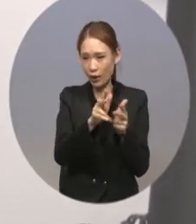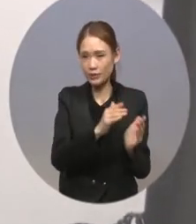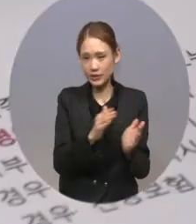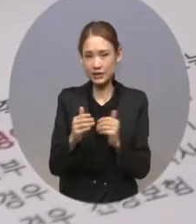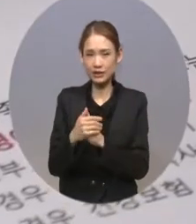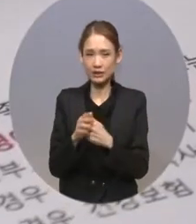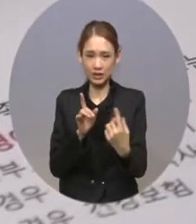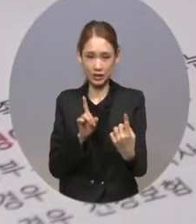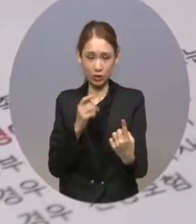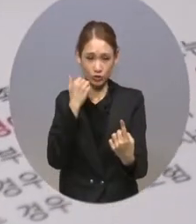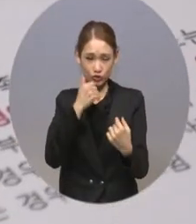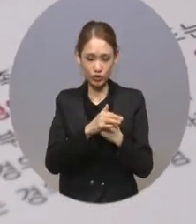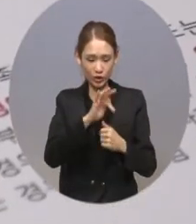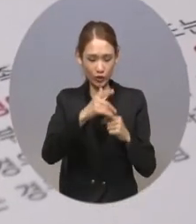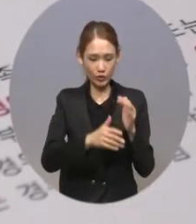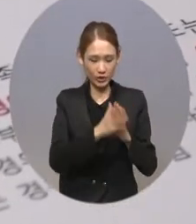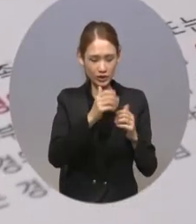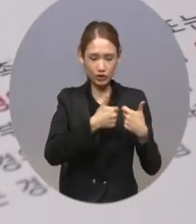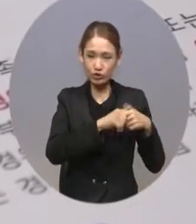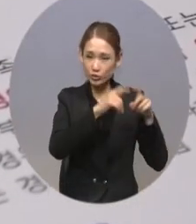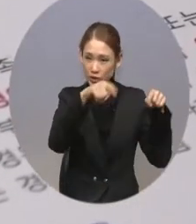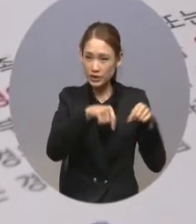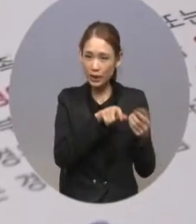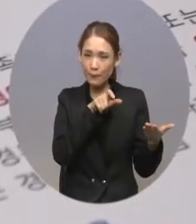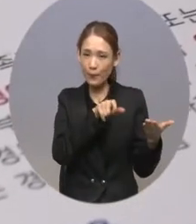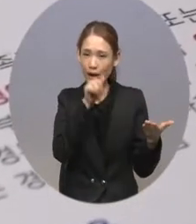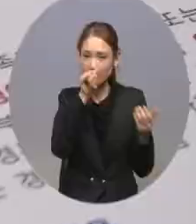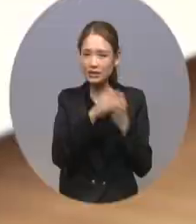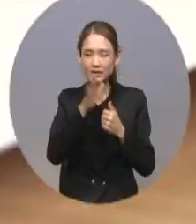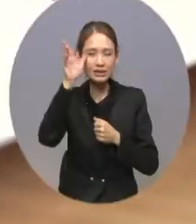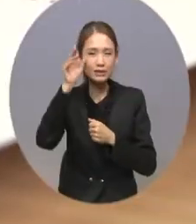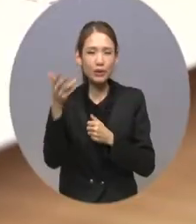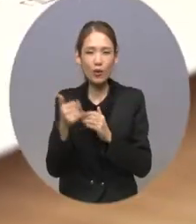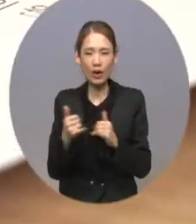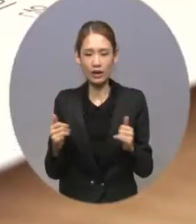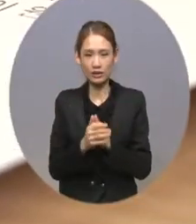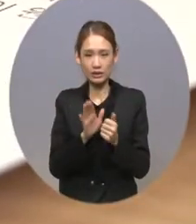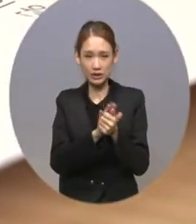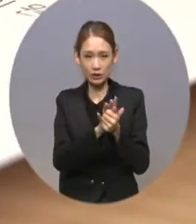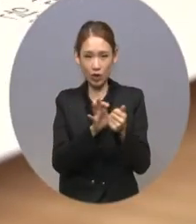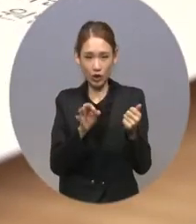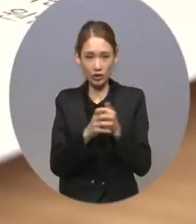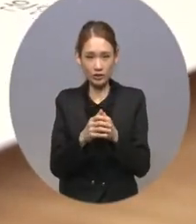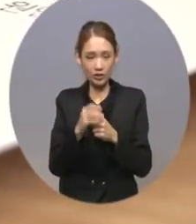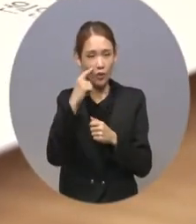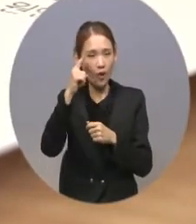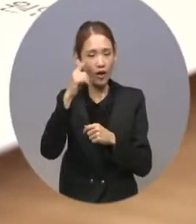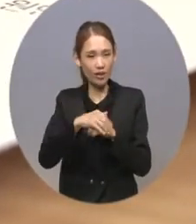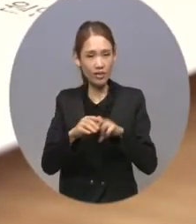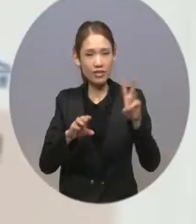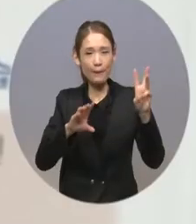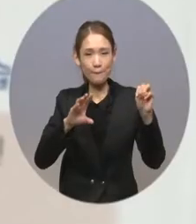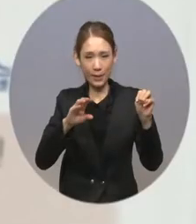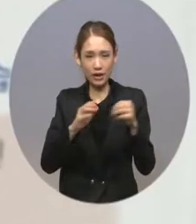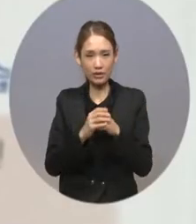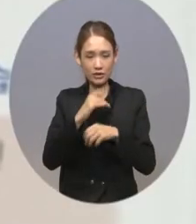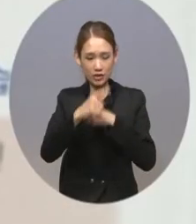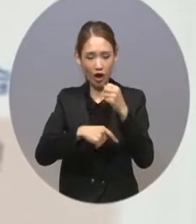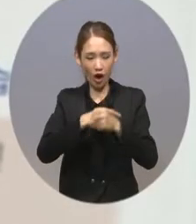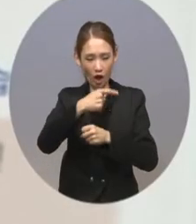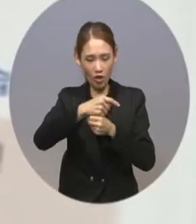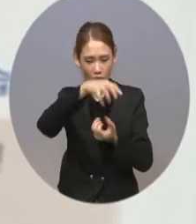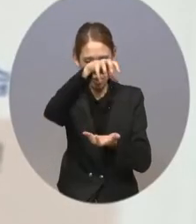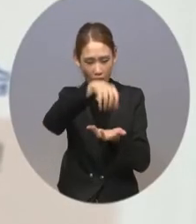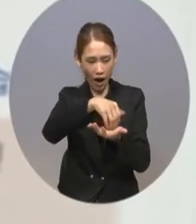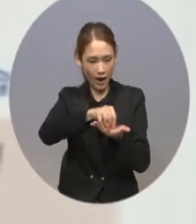지원 대상은 남원시의 주민등록상 등록된 치매 환자이며 지원 금액은 월 3만 원으로 연간 총 36만